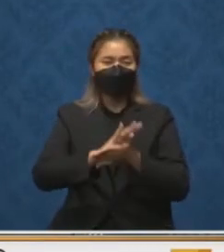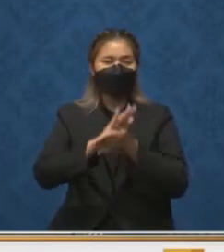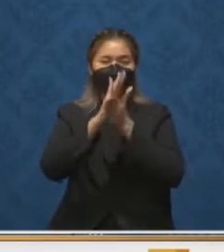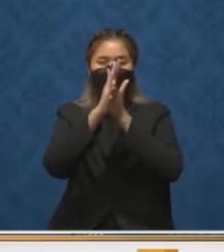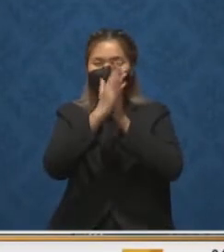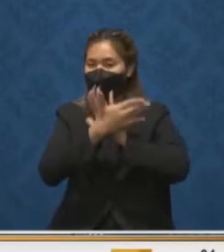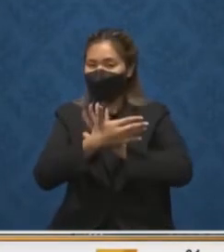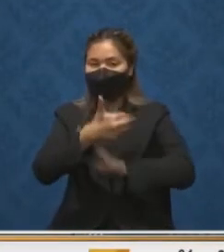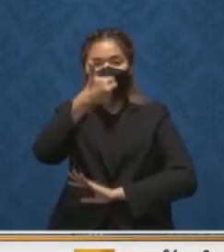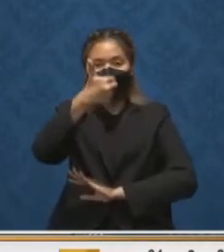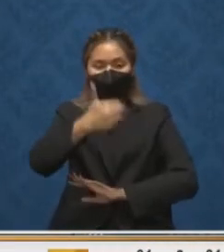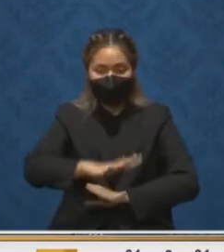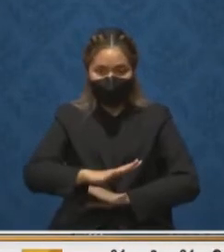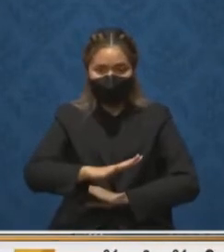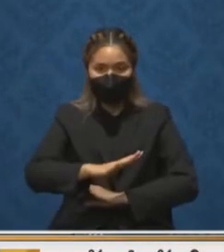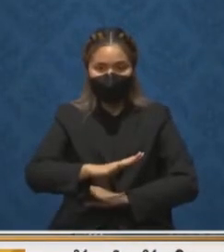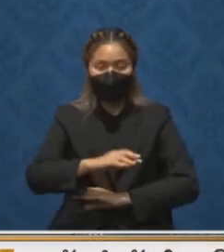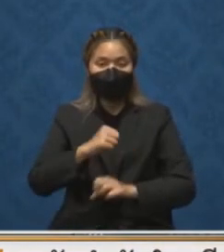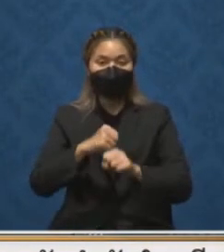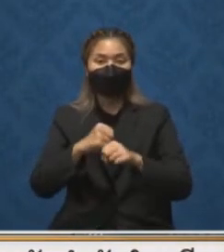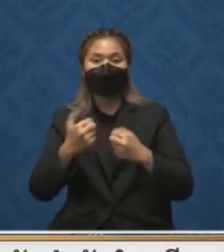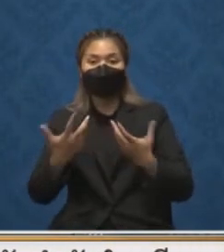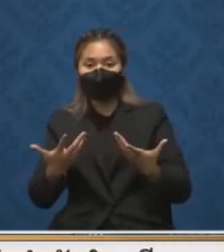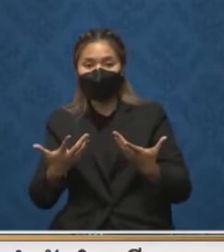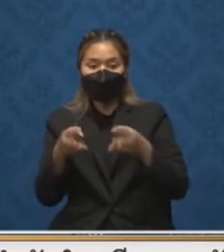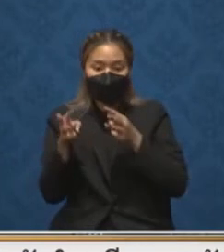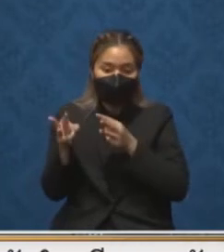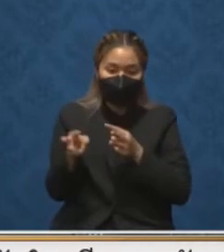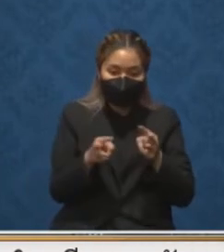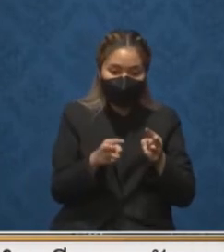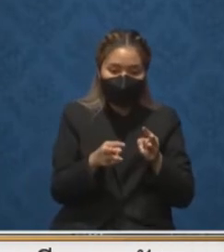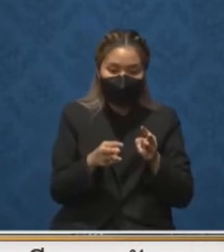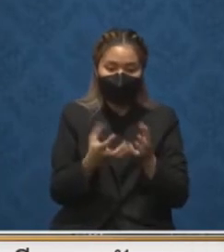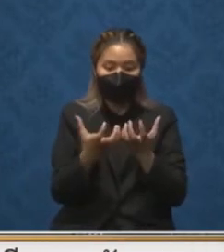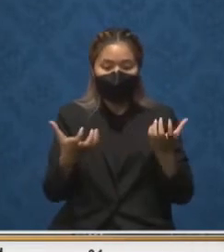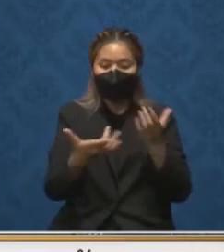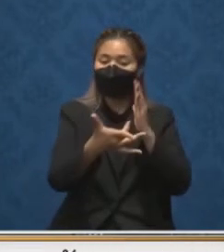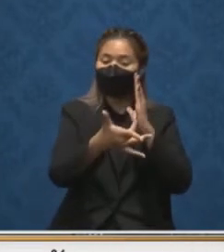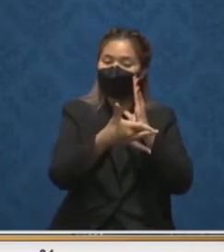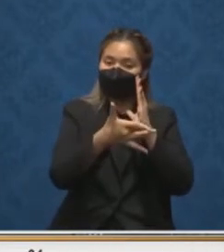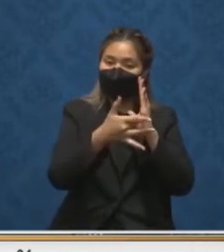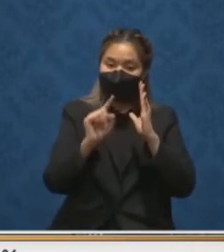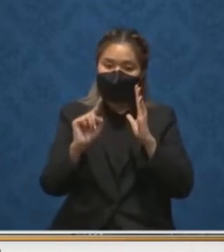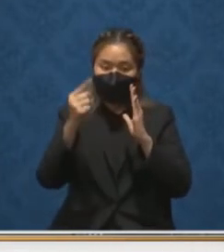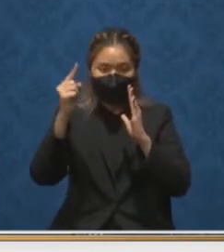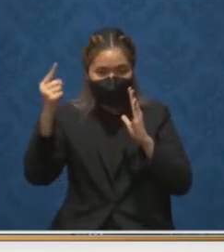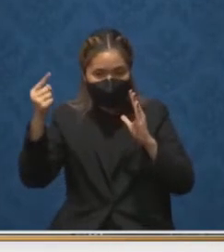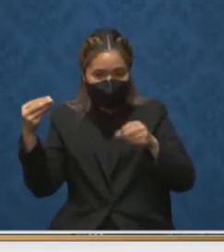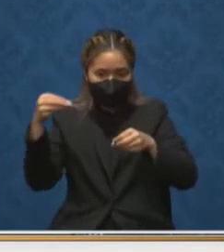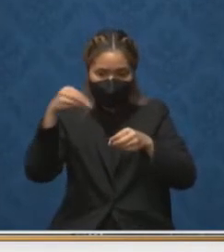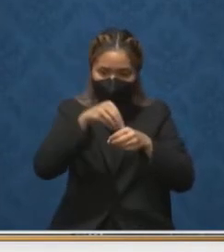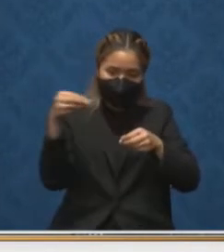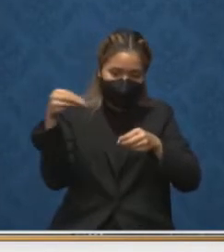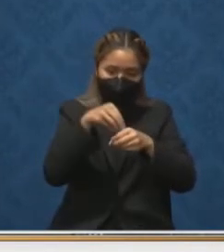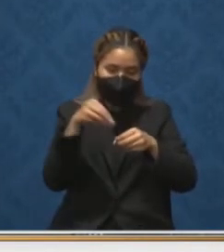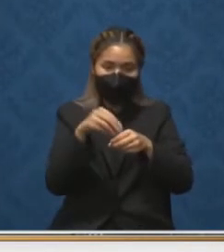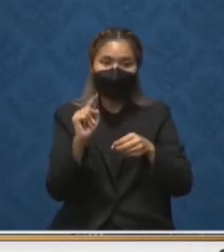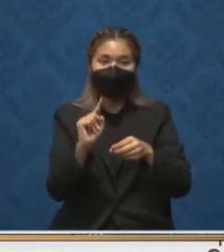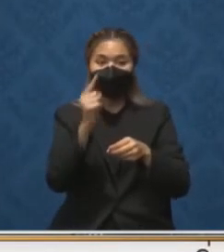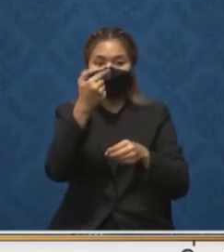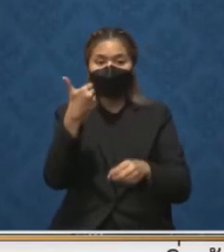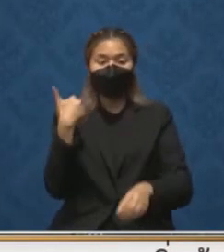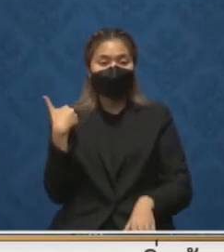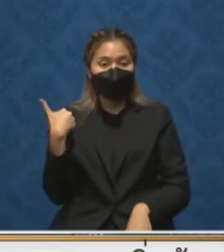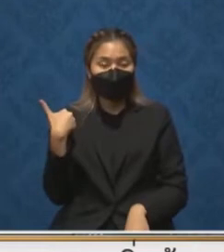คืนไม่ได้ได้มีการไ ไปดูไหม วามีเทคโโยีใด ใส่กรองเพิ่มไดไก่อนที่จะออก